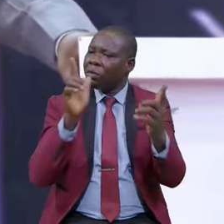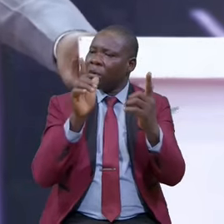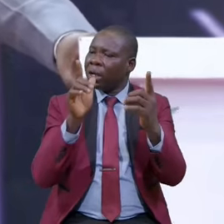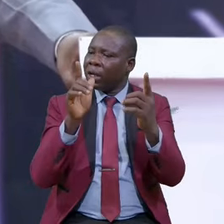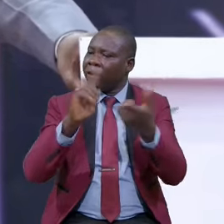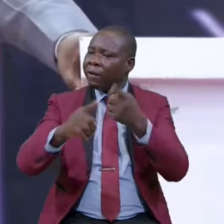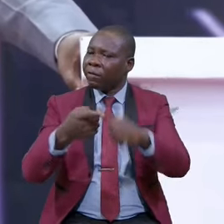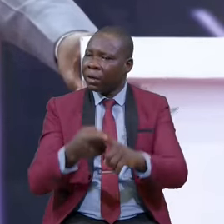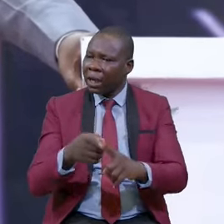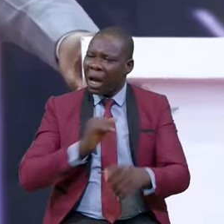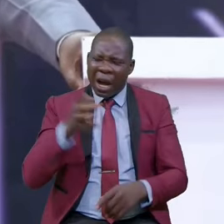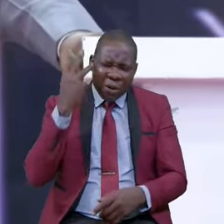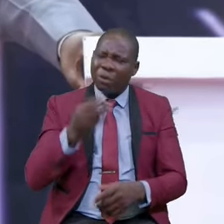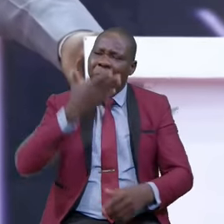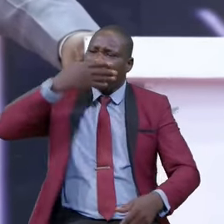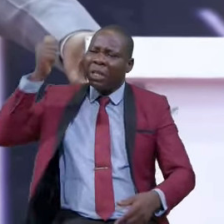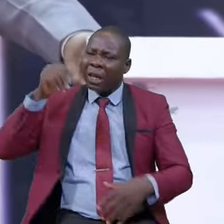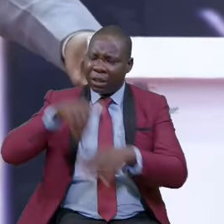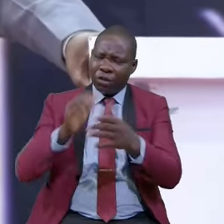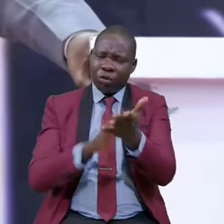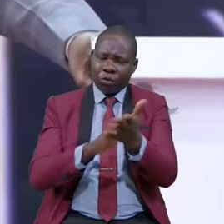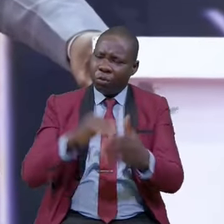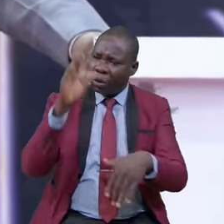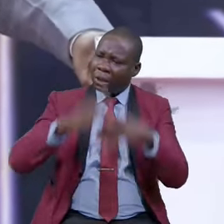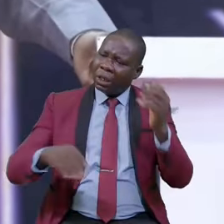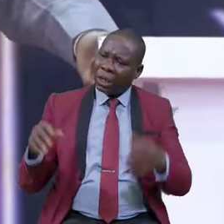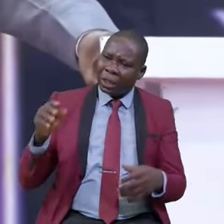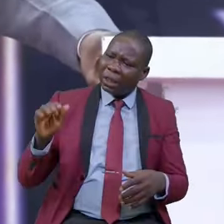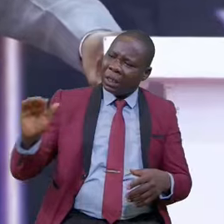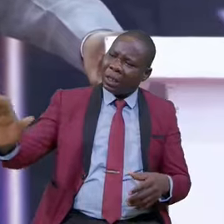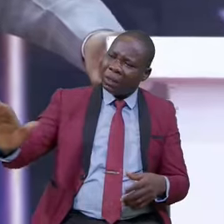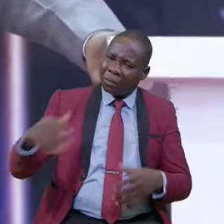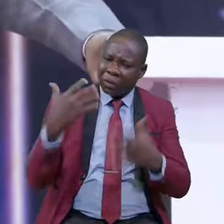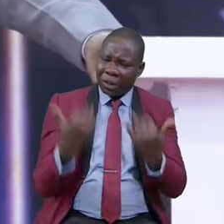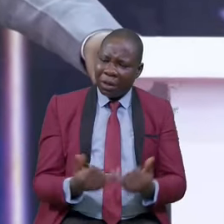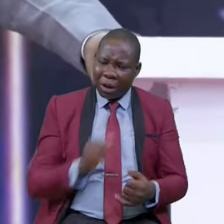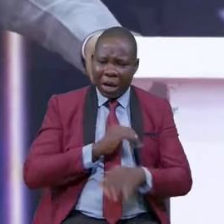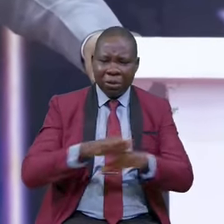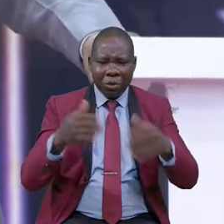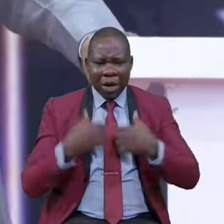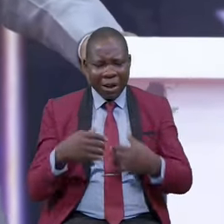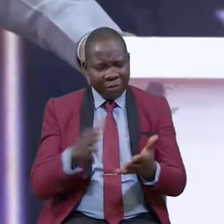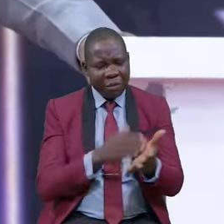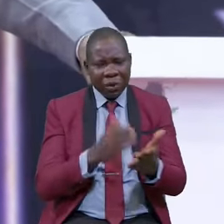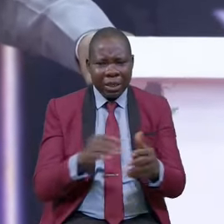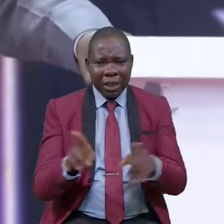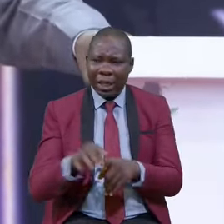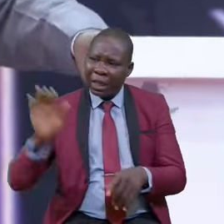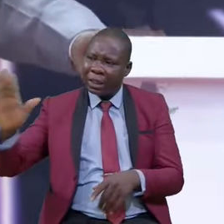À cause de prêcher l'évangile, je n'ai même pas un bon véhicule qui peut m'amener là où je dois